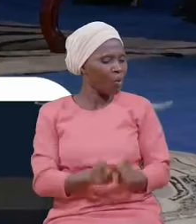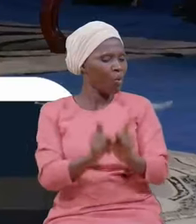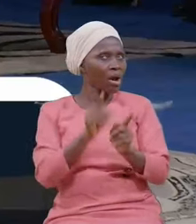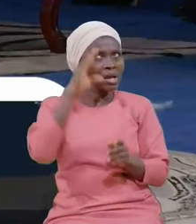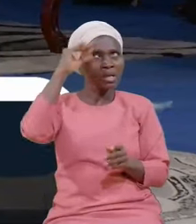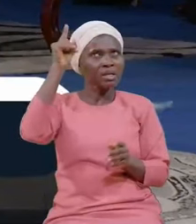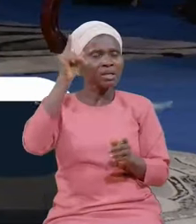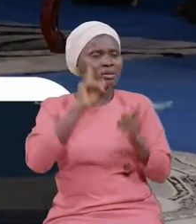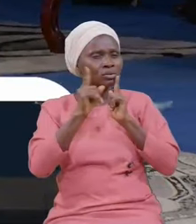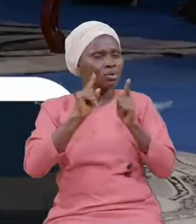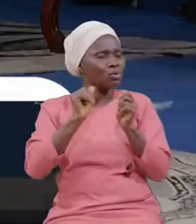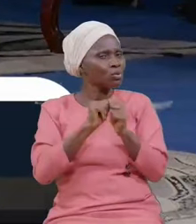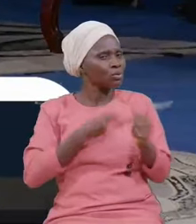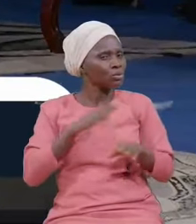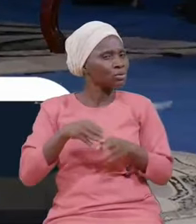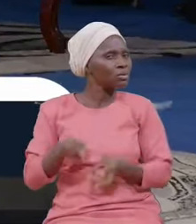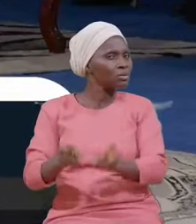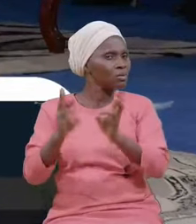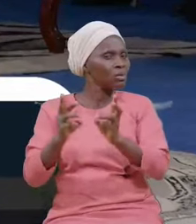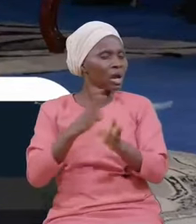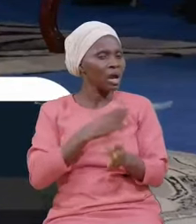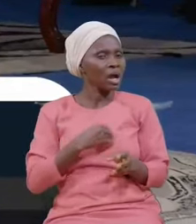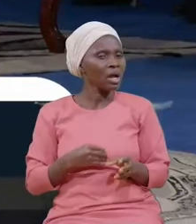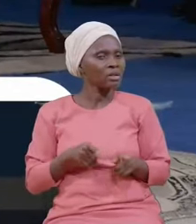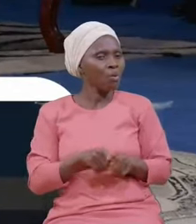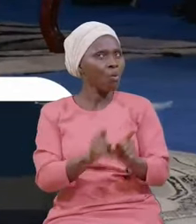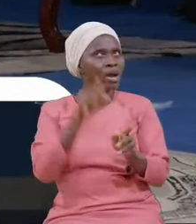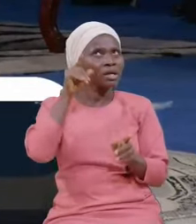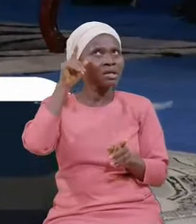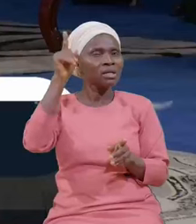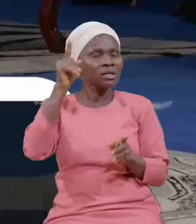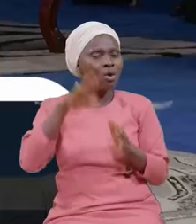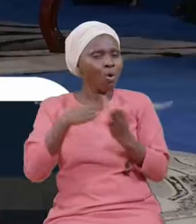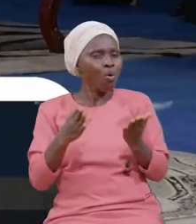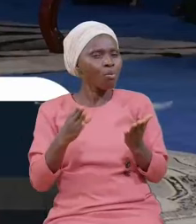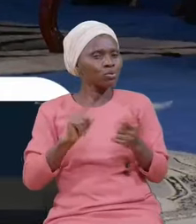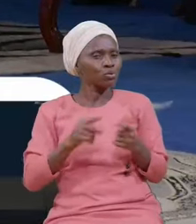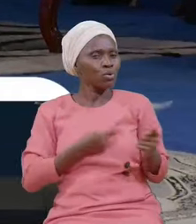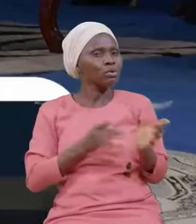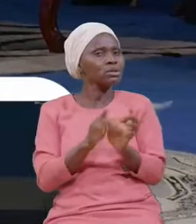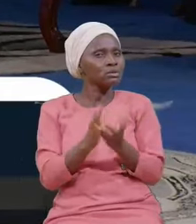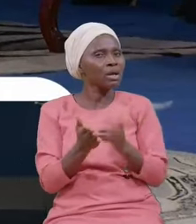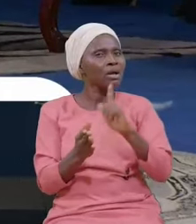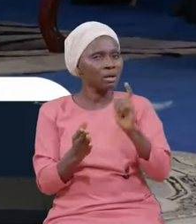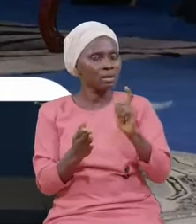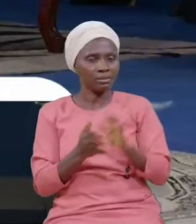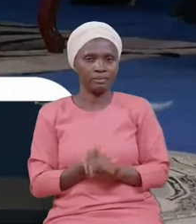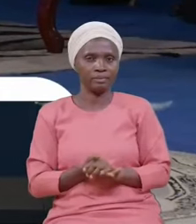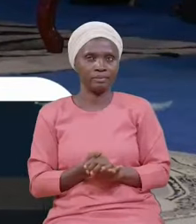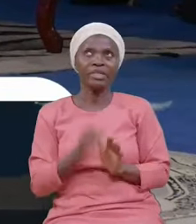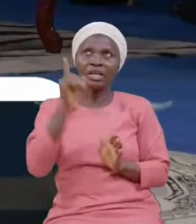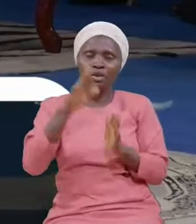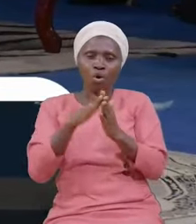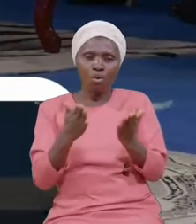en chemin et nous expliquait les Écritures. Il